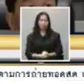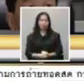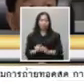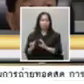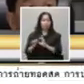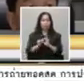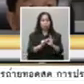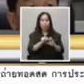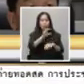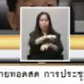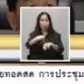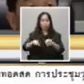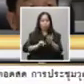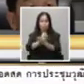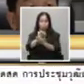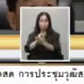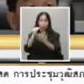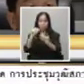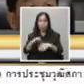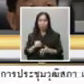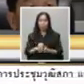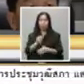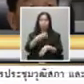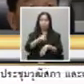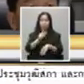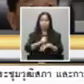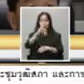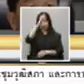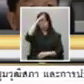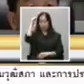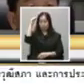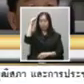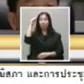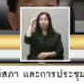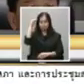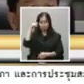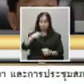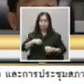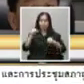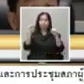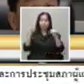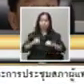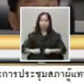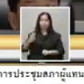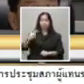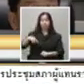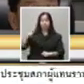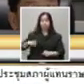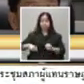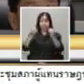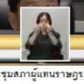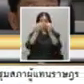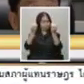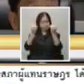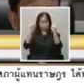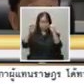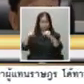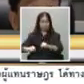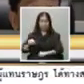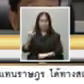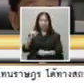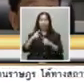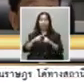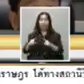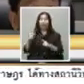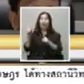ค์กรแล้วนะครับท่านประธานชวนก็วินิจฉัยว่าศาลรัฐธรรมนูญยังไม่มีคำวินิจฉัยเพียงจะมี